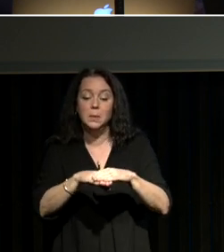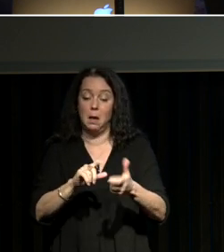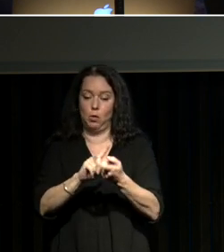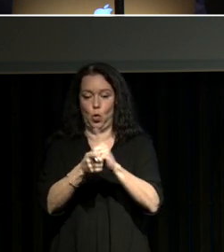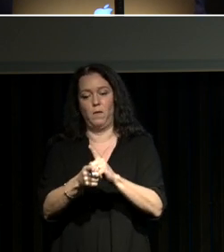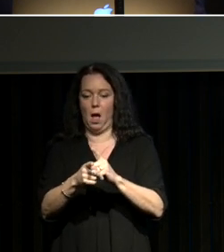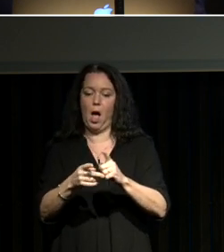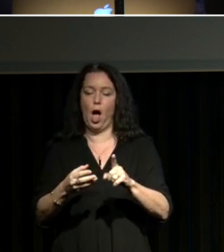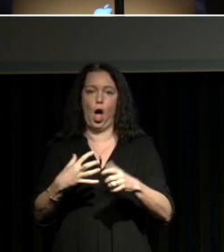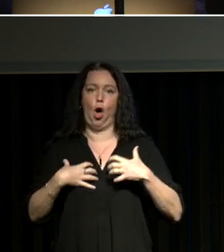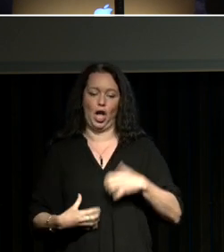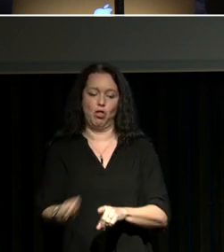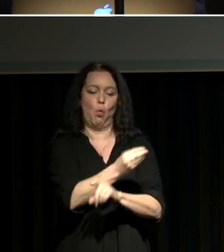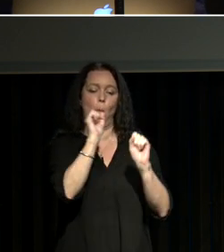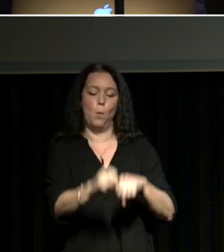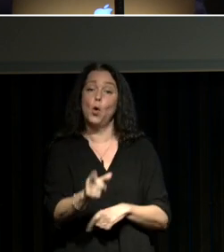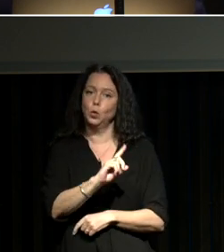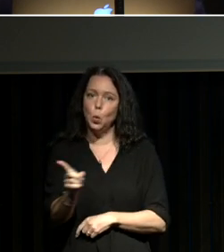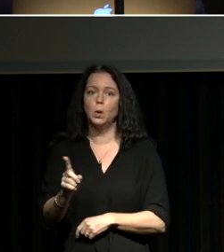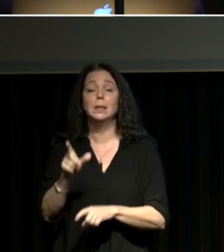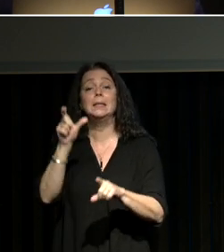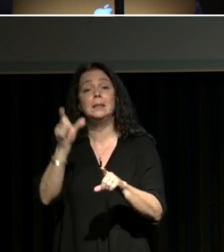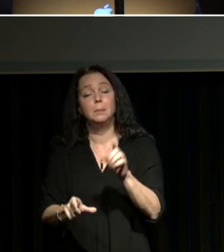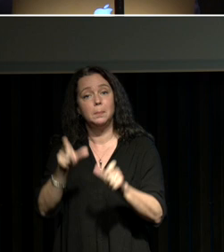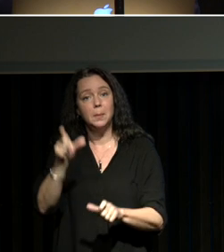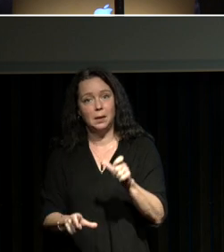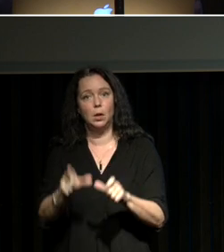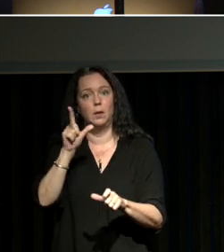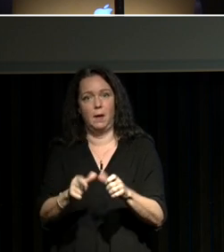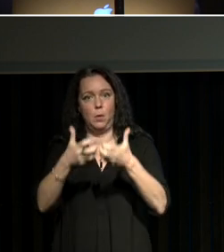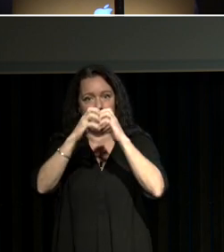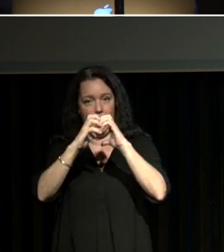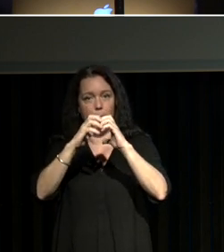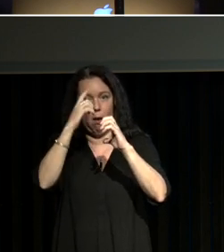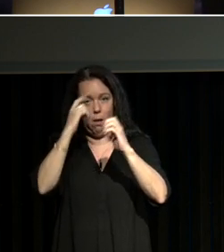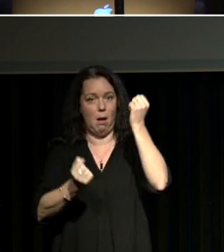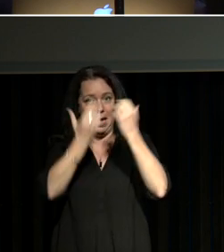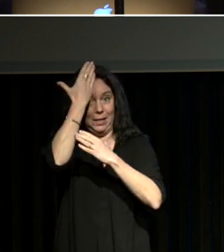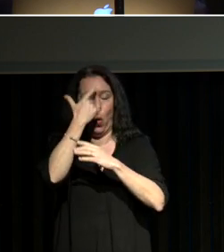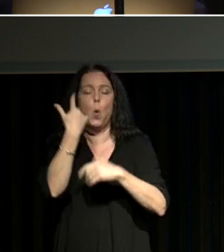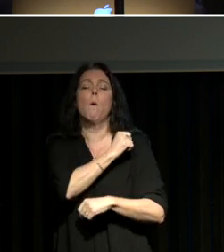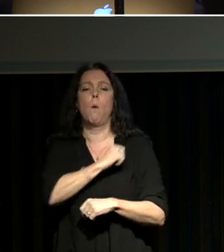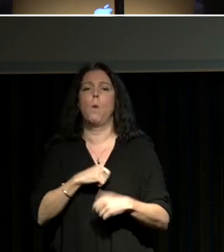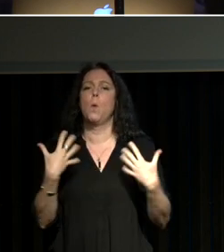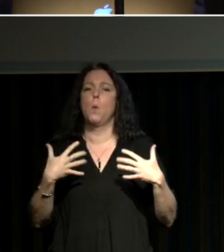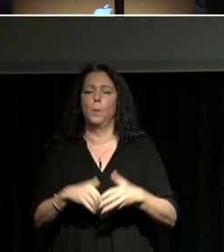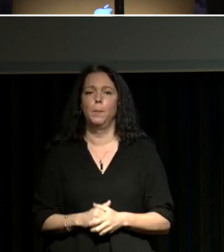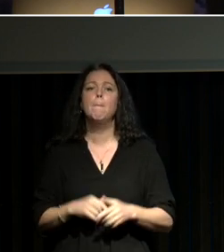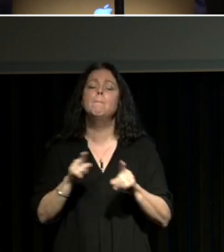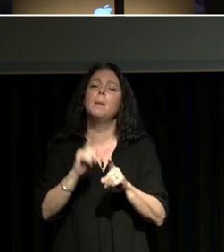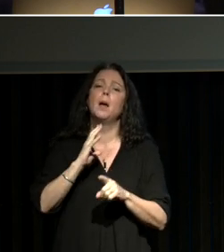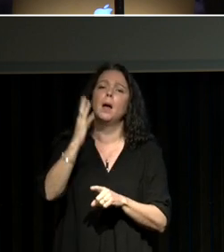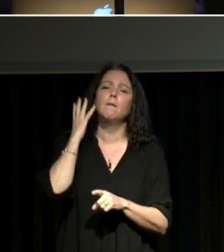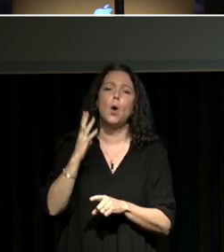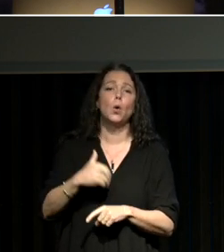d'organes pour autant. Ce ne sont que des patients qui ont des lésions cérébrales importantes. C'est à peu près les mêmes causes que les causes qui